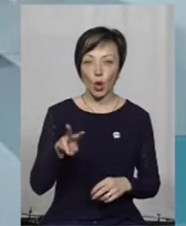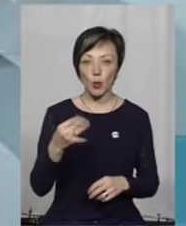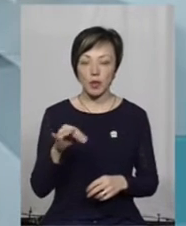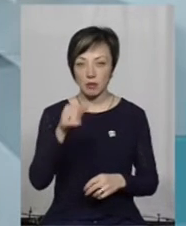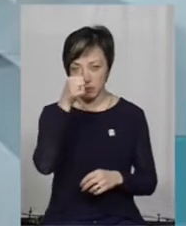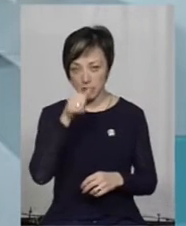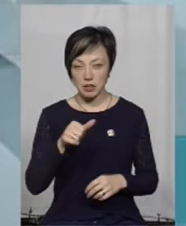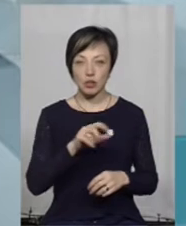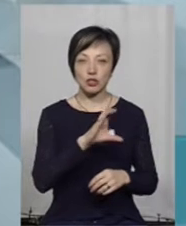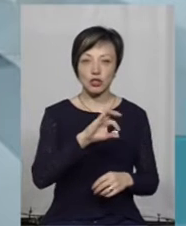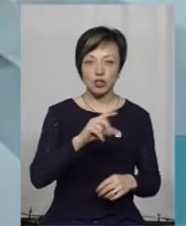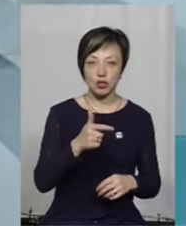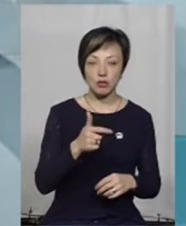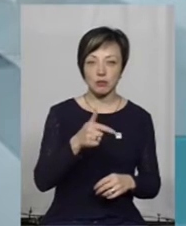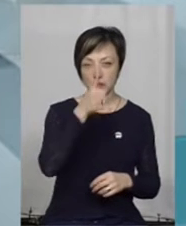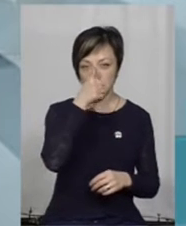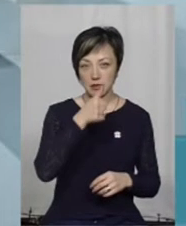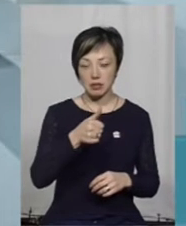місяць. Тому що в січні місяці